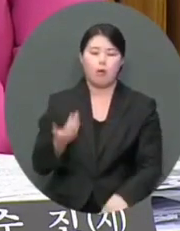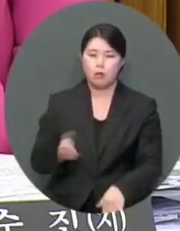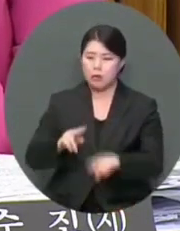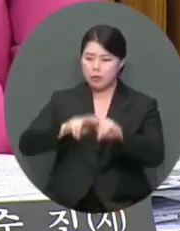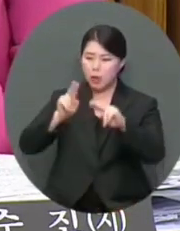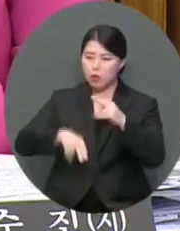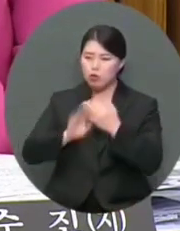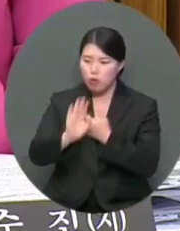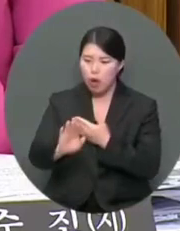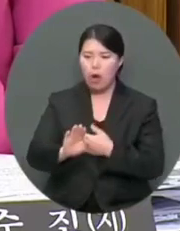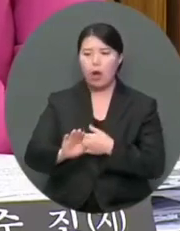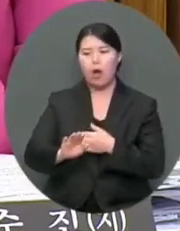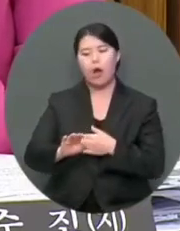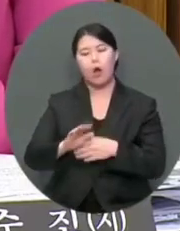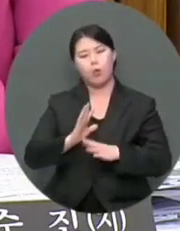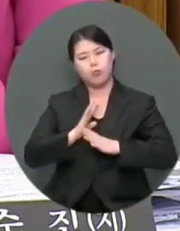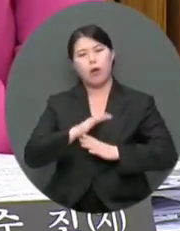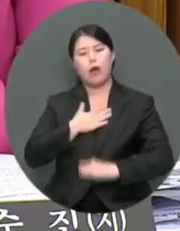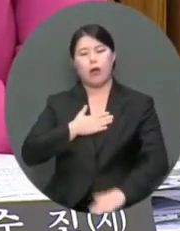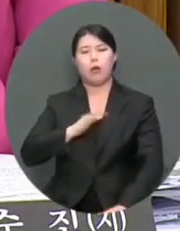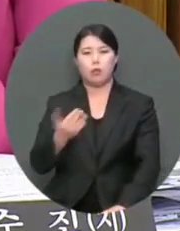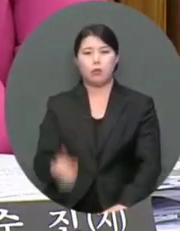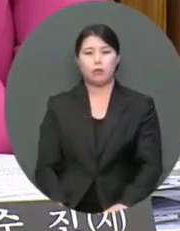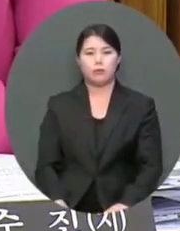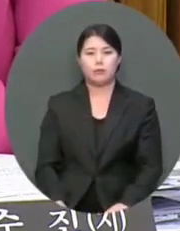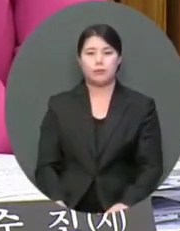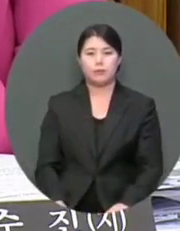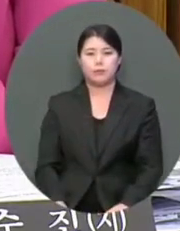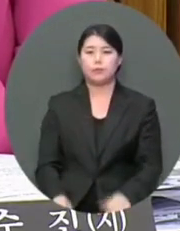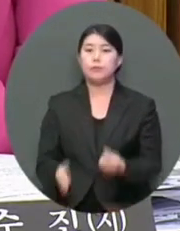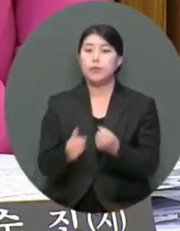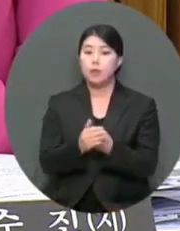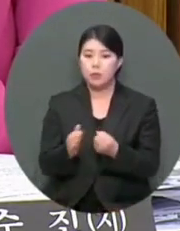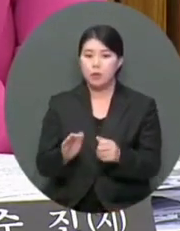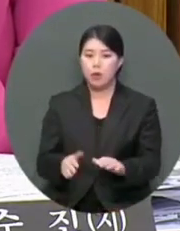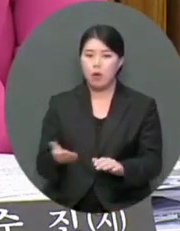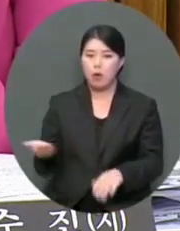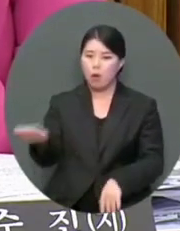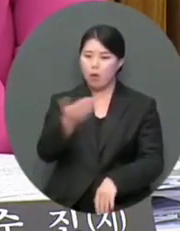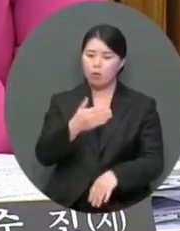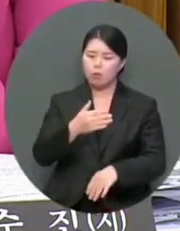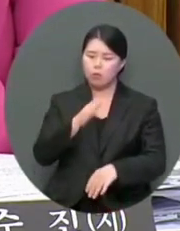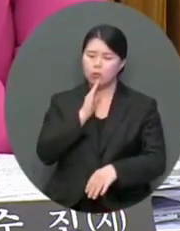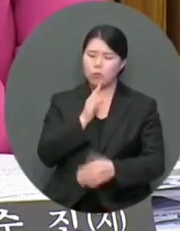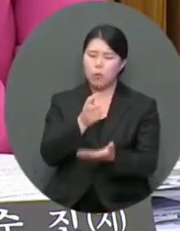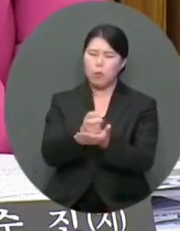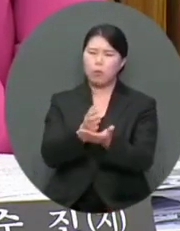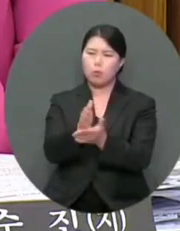그러니까 이런 부분에 있어서는 법관들은 정말 조심하셔야 됩니다.